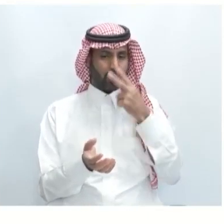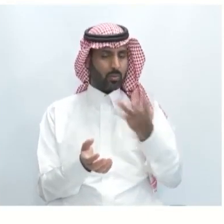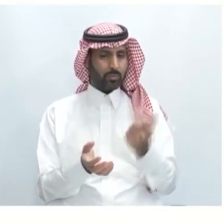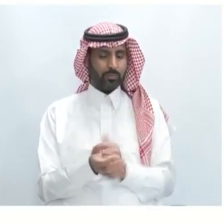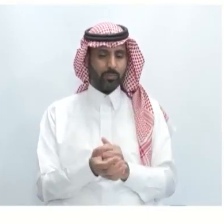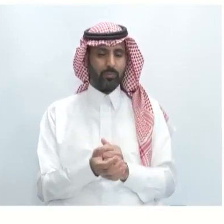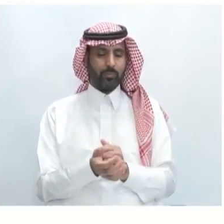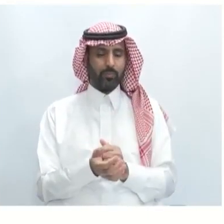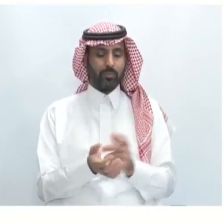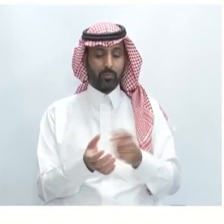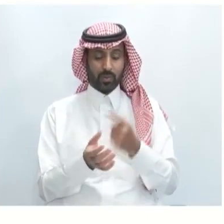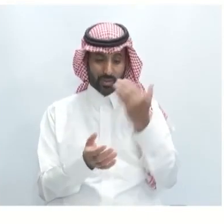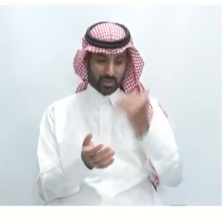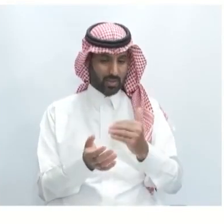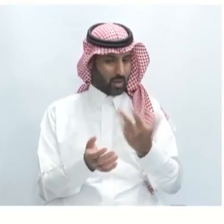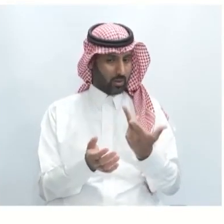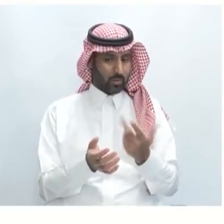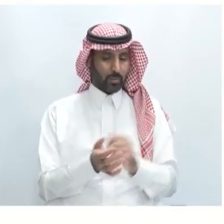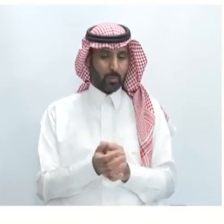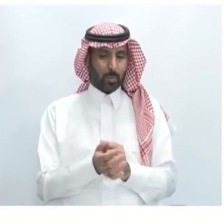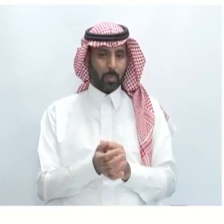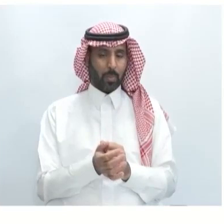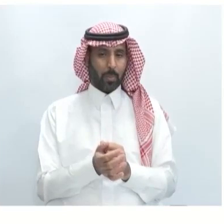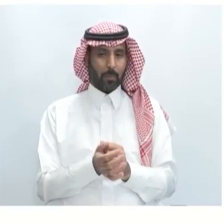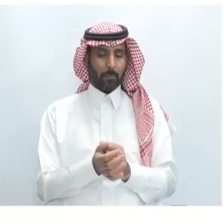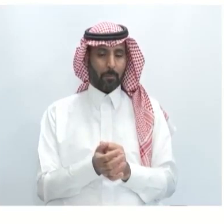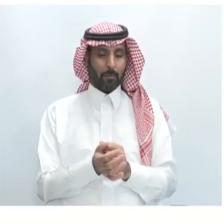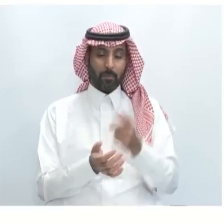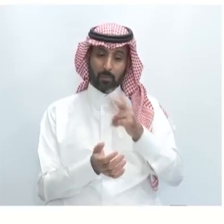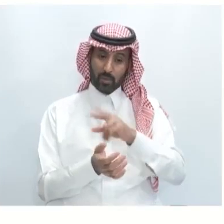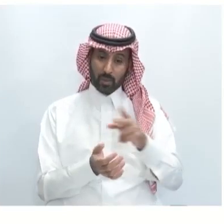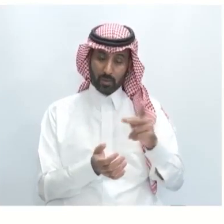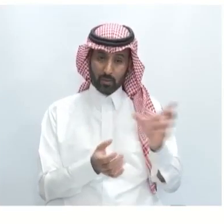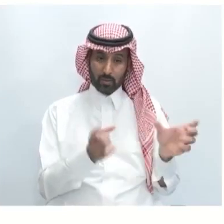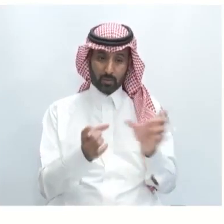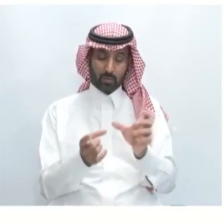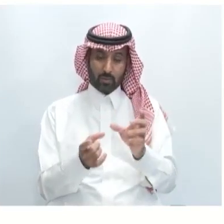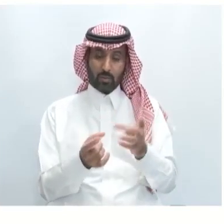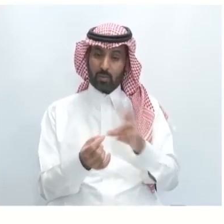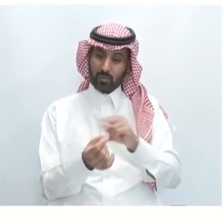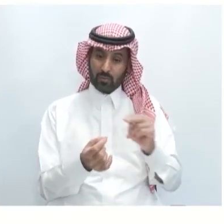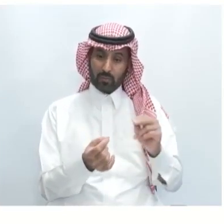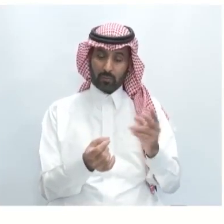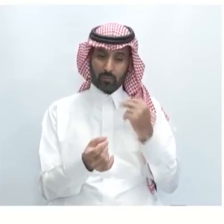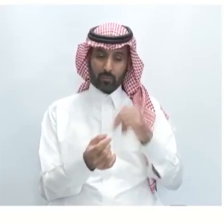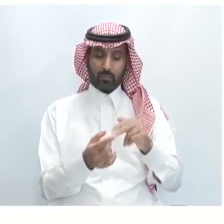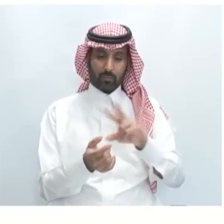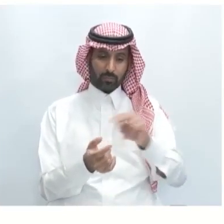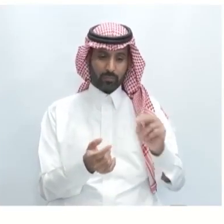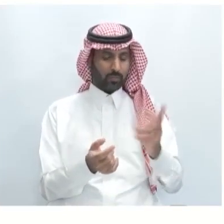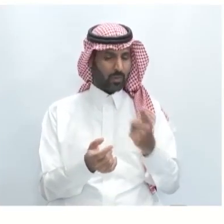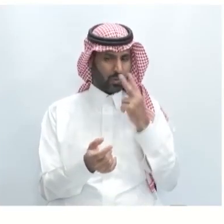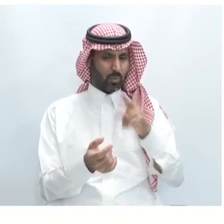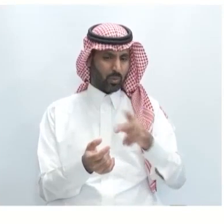ستشاهد في الجزء السفلي متشابه احسنتم موحد اذا هو موحد ما